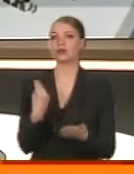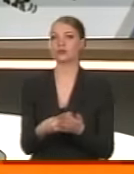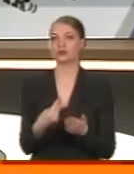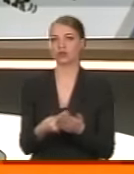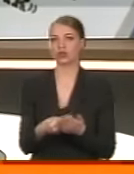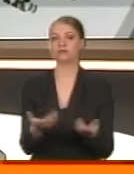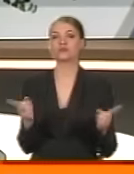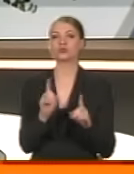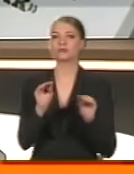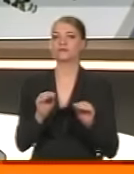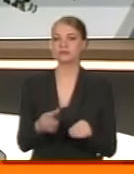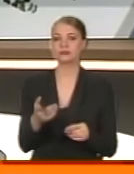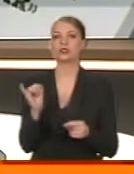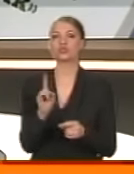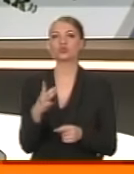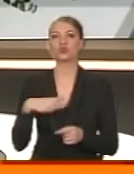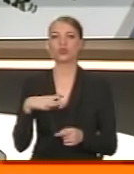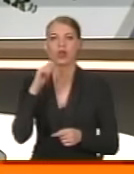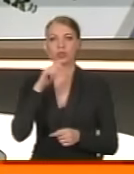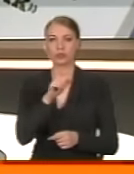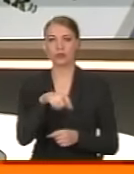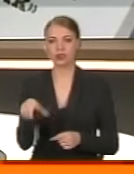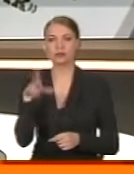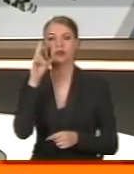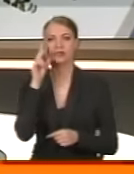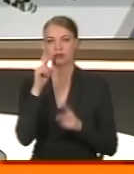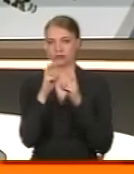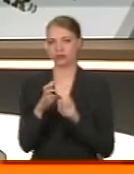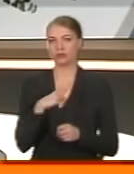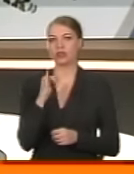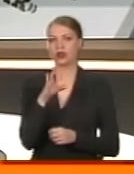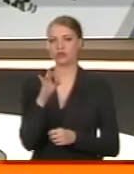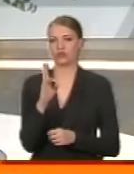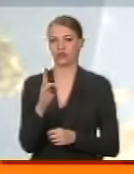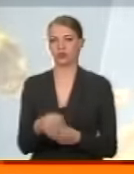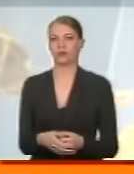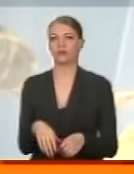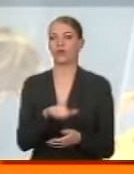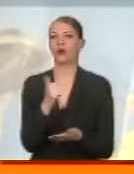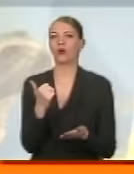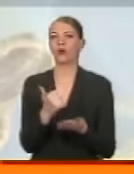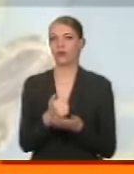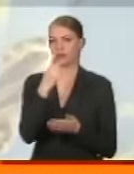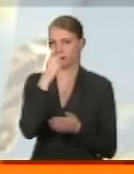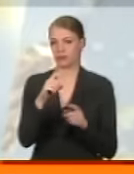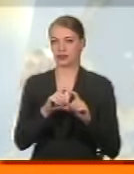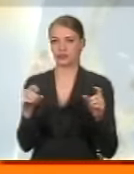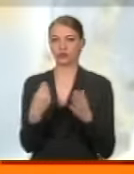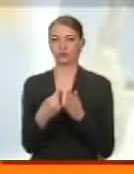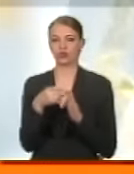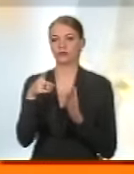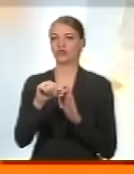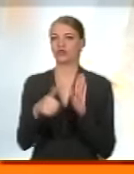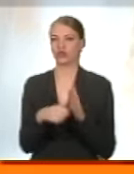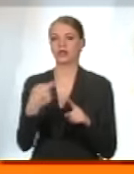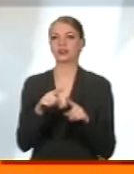бюджет. З чого він складається і чого чекати українцям? Цифри аналізувала Ірина Стороженко. Головний меседж бюджету